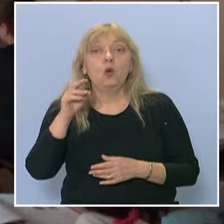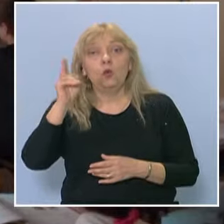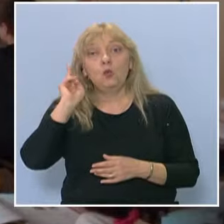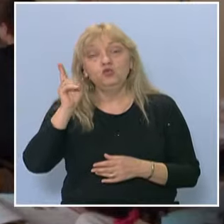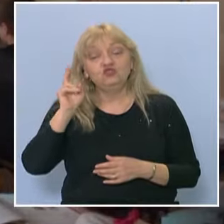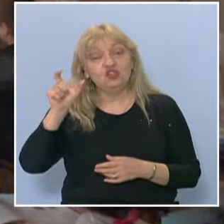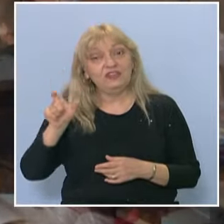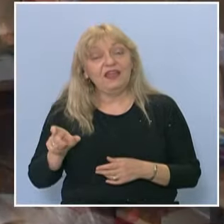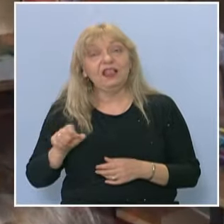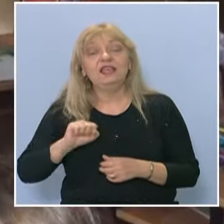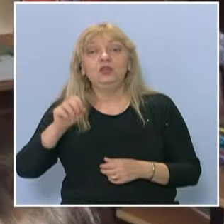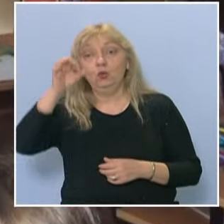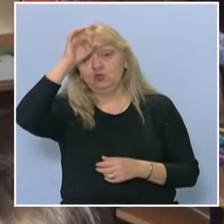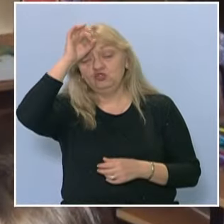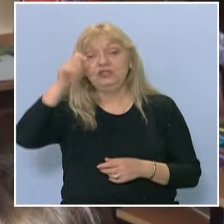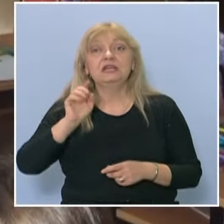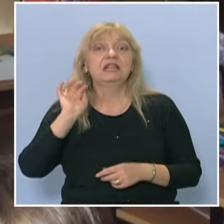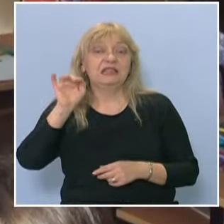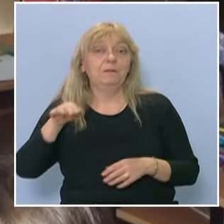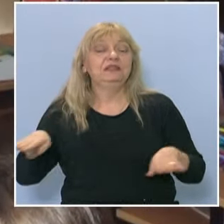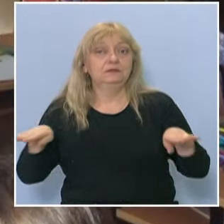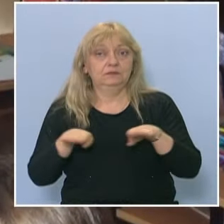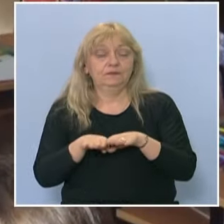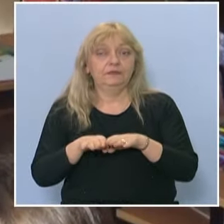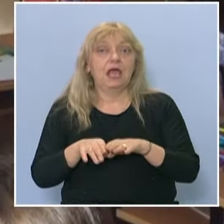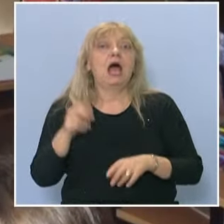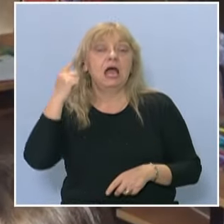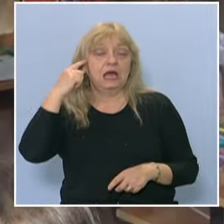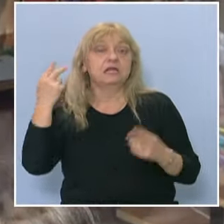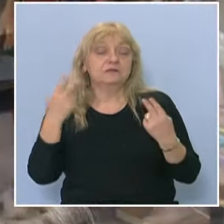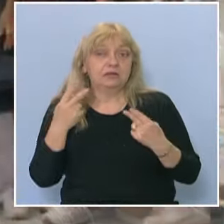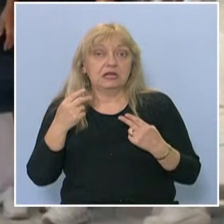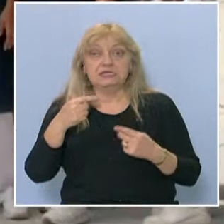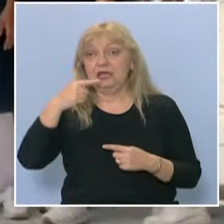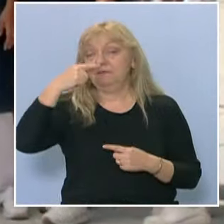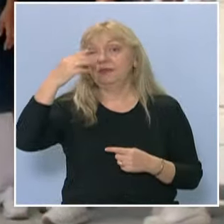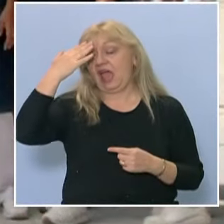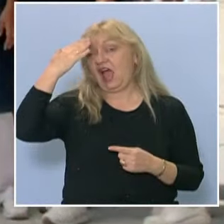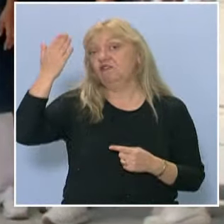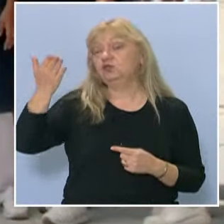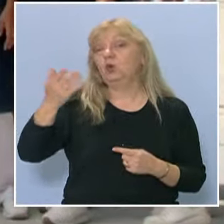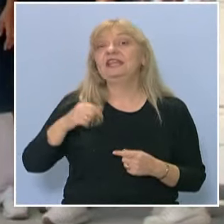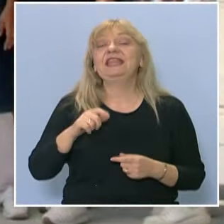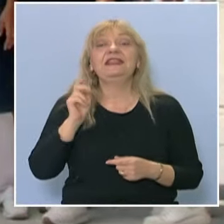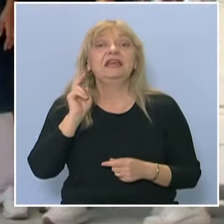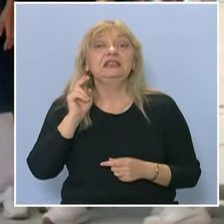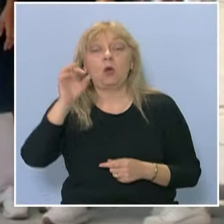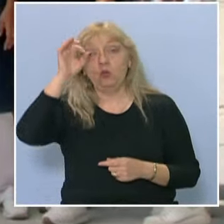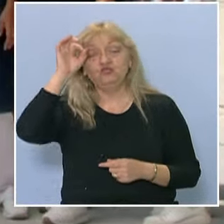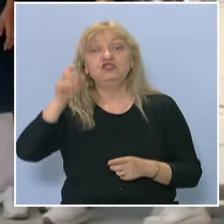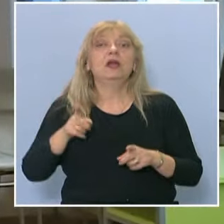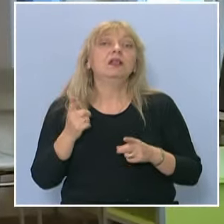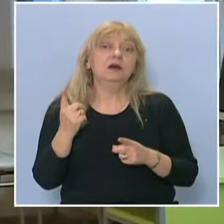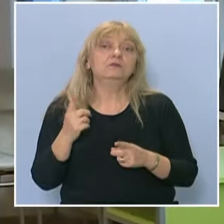едно равнопоставено ниво. Разбира се, авторитета на учителя си е авторитет, но за да може да предразположим